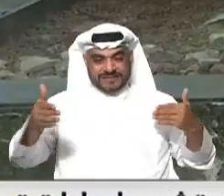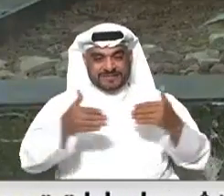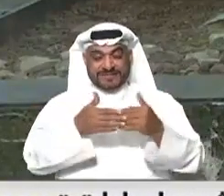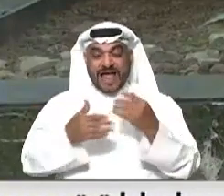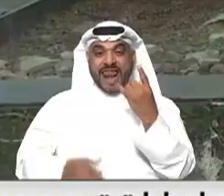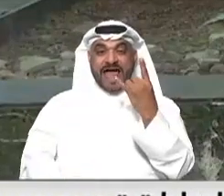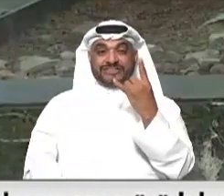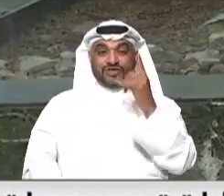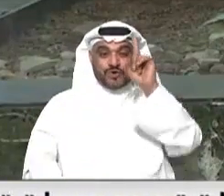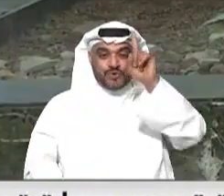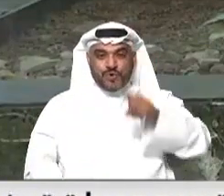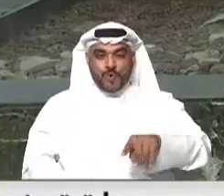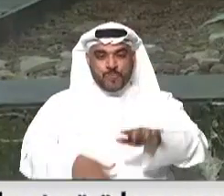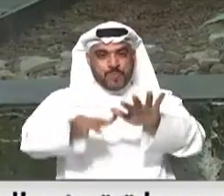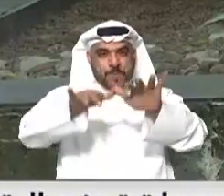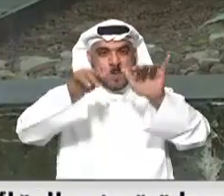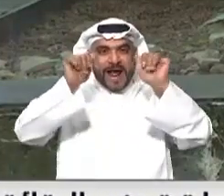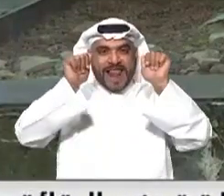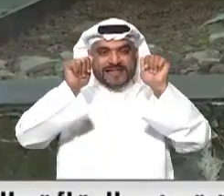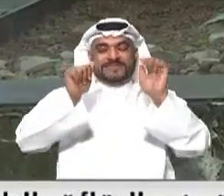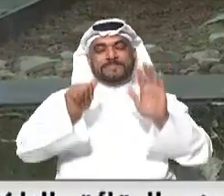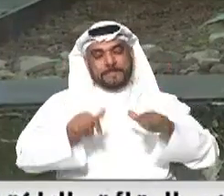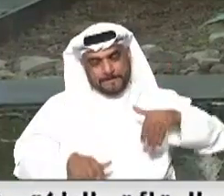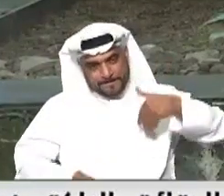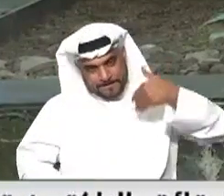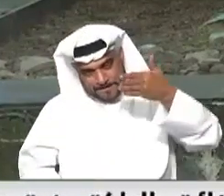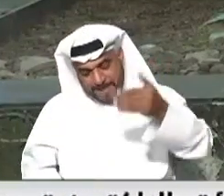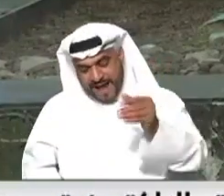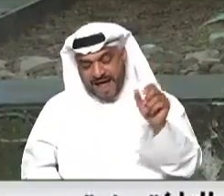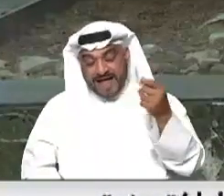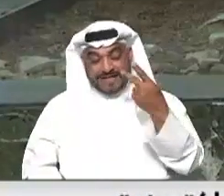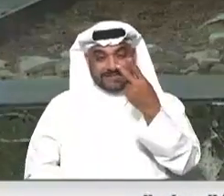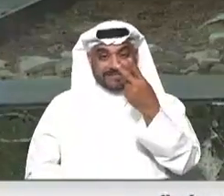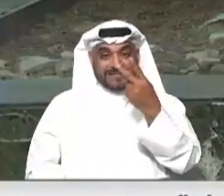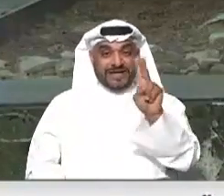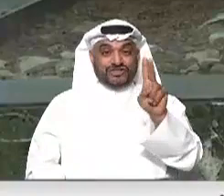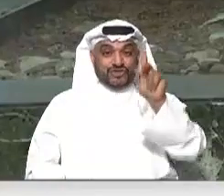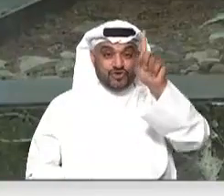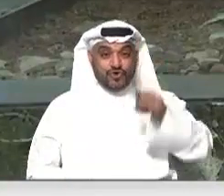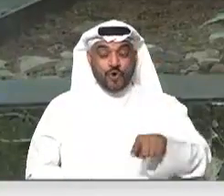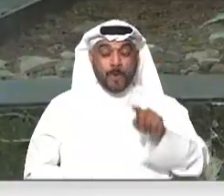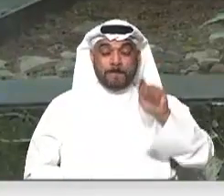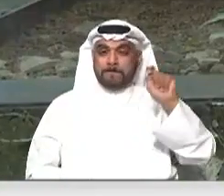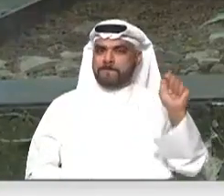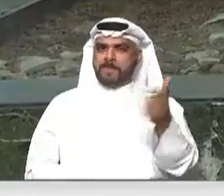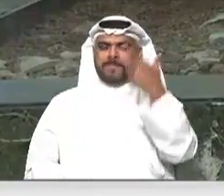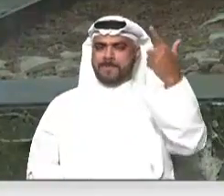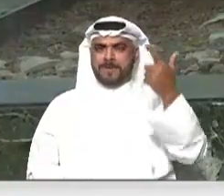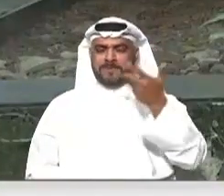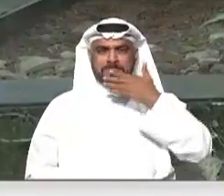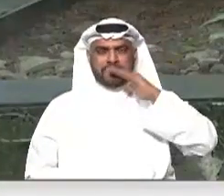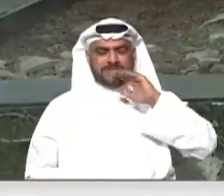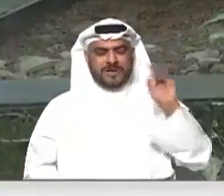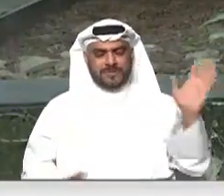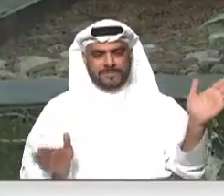الثلث الأول من شهر رمضان المبارك، وحقيقة البهجة والفرحة نشاهدها على